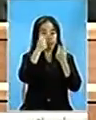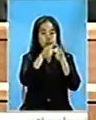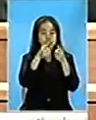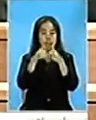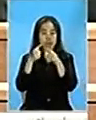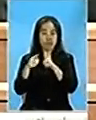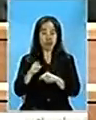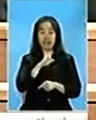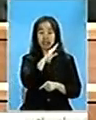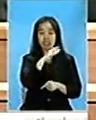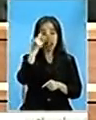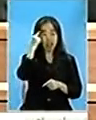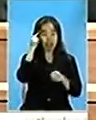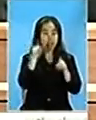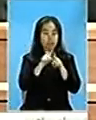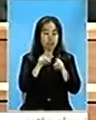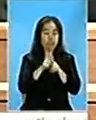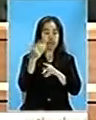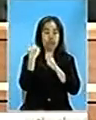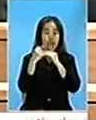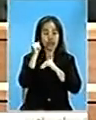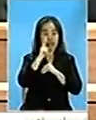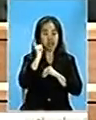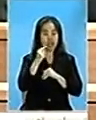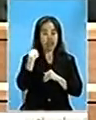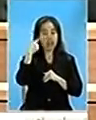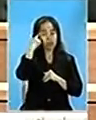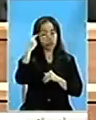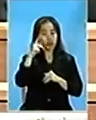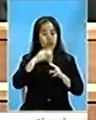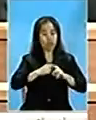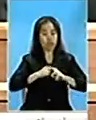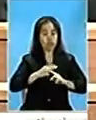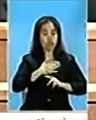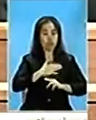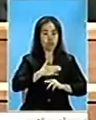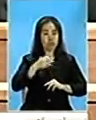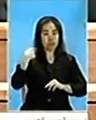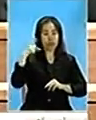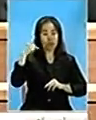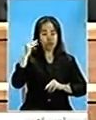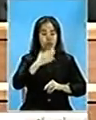ถ้าหลักคิดแบบทุนนิยมเห็นประโยชน์ส่วนตัว